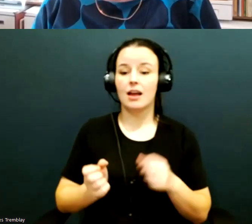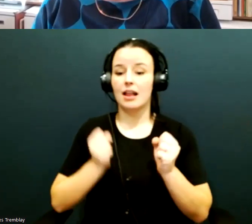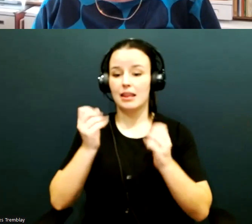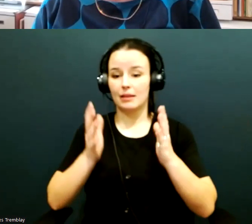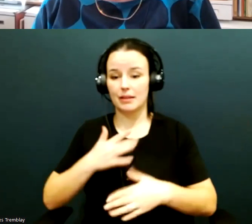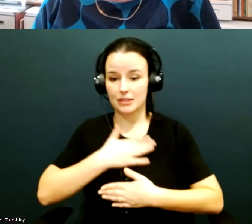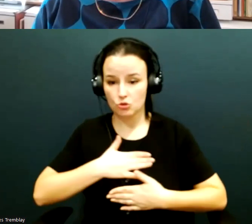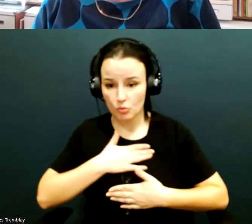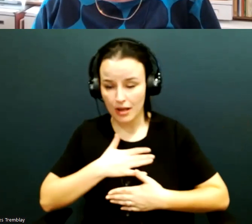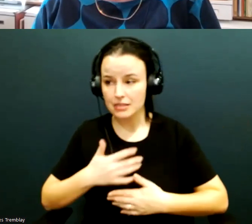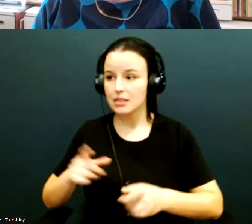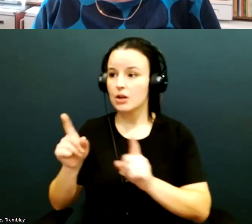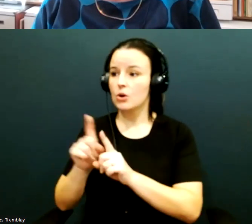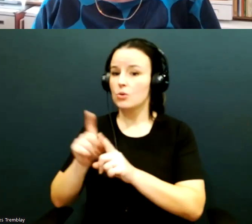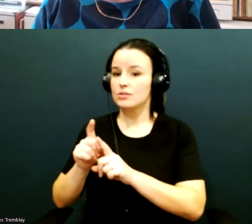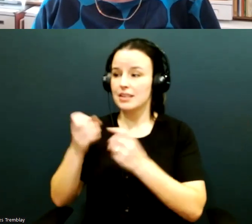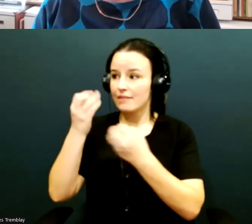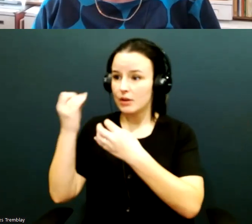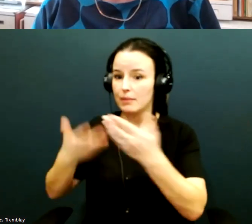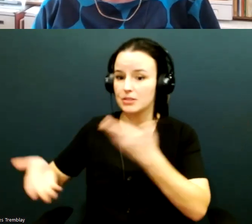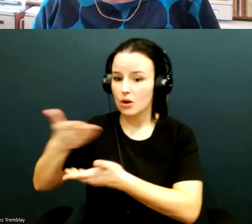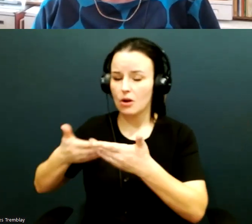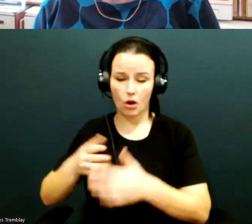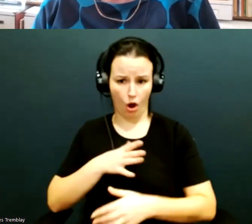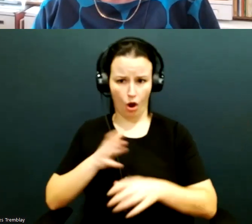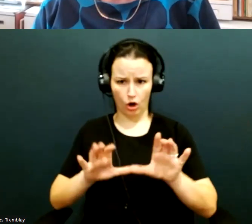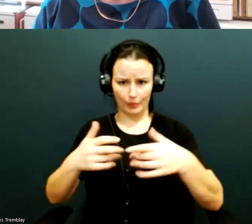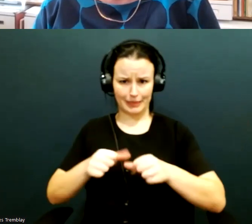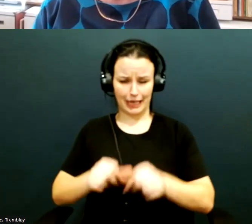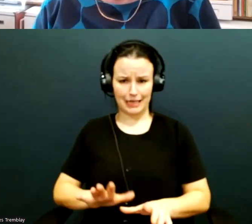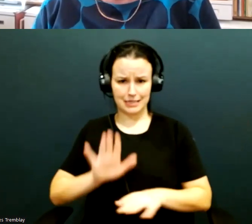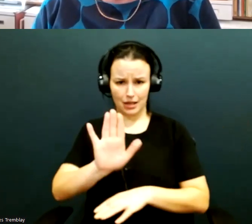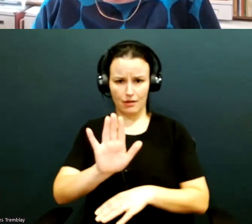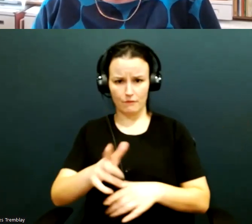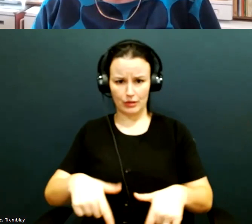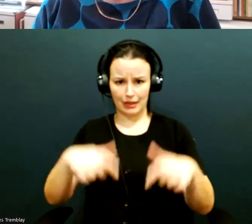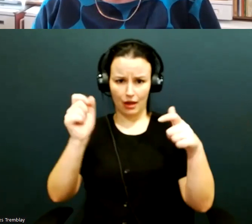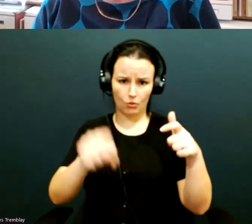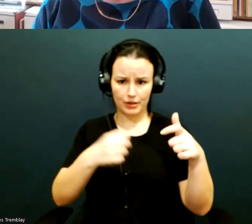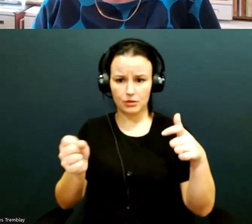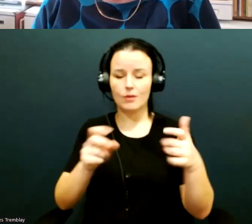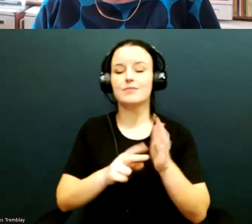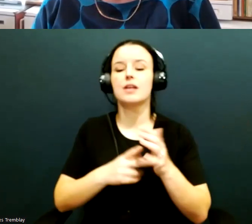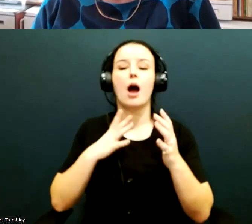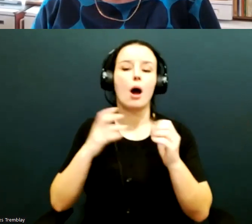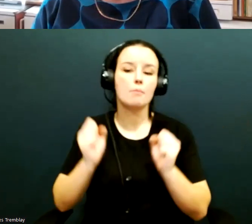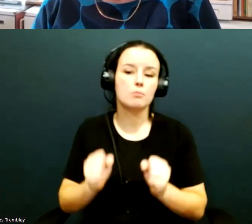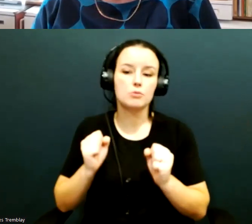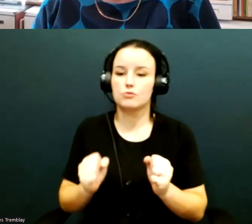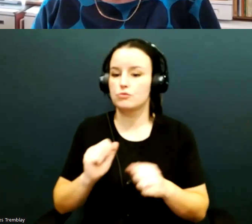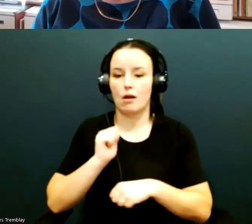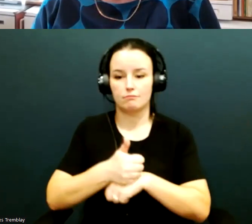loisirs, de faire circuler l'information. Est-ce qu'il y a un comité de résidents au sein de votre résidence? Donc, il peut vivre de différentes façons.